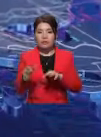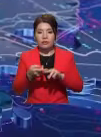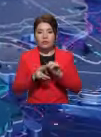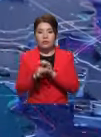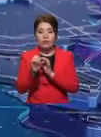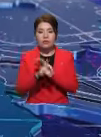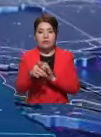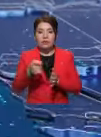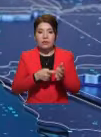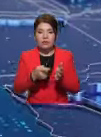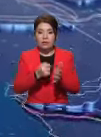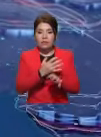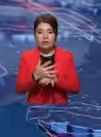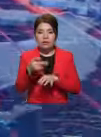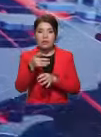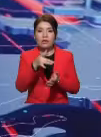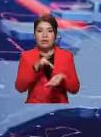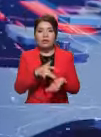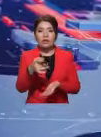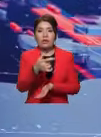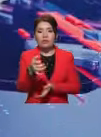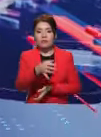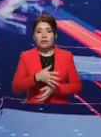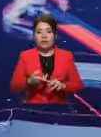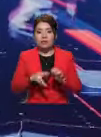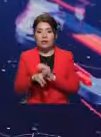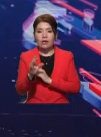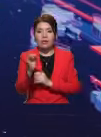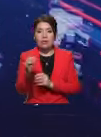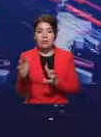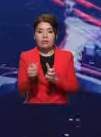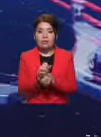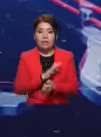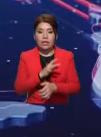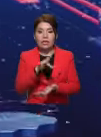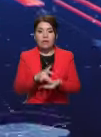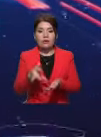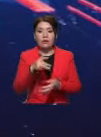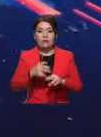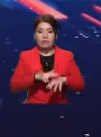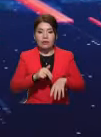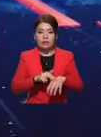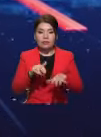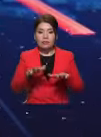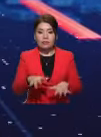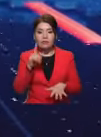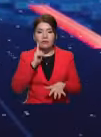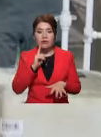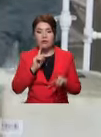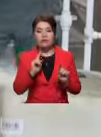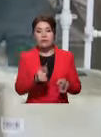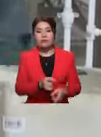бойынша тергеу шеңберінде Атырау қаласының экс-әкімі Қайрат Оразбаев ұсталды. Ол Атырау қалалық полиция басқармасының уақытша ұстау изоляторына қамауға